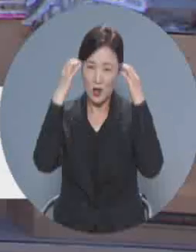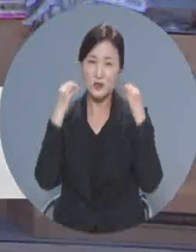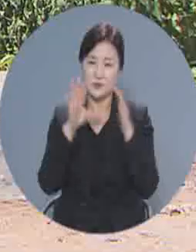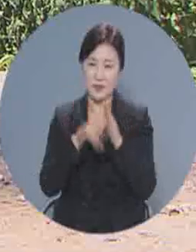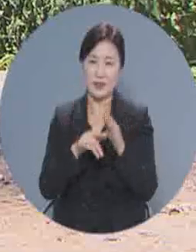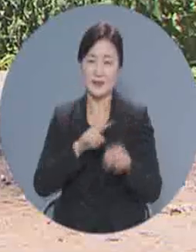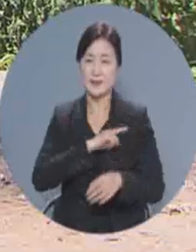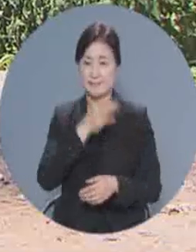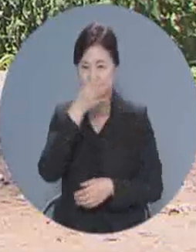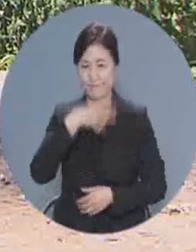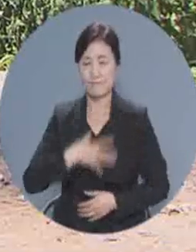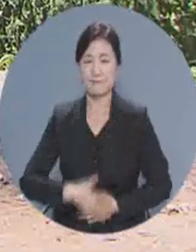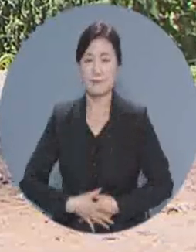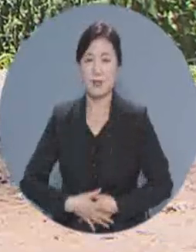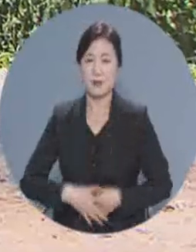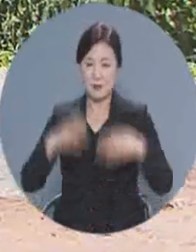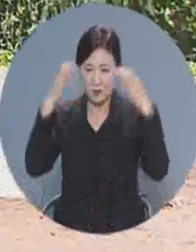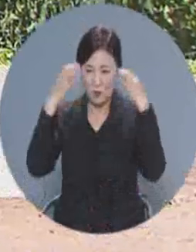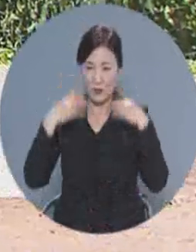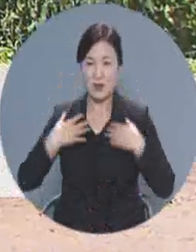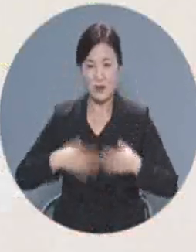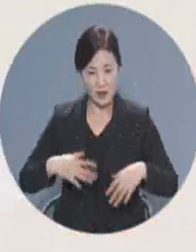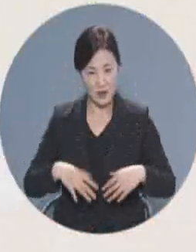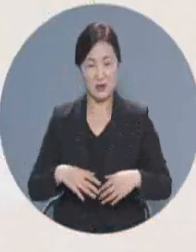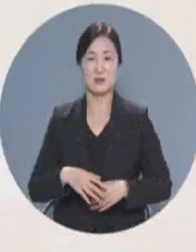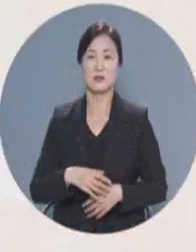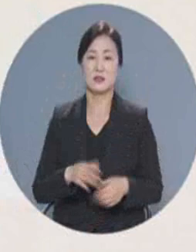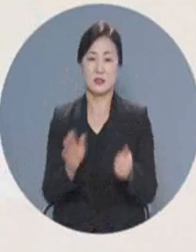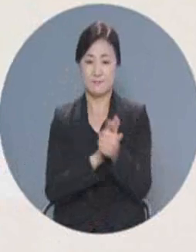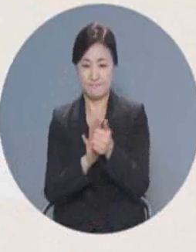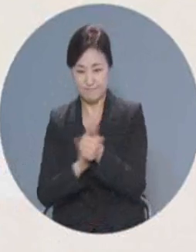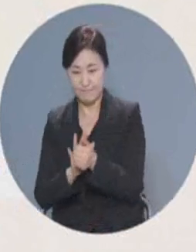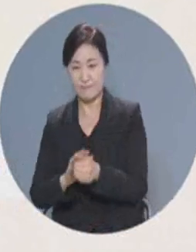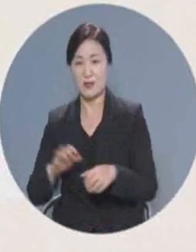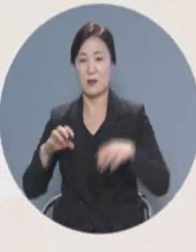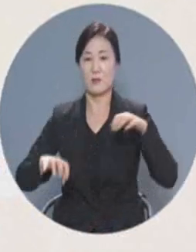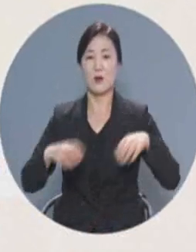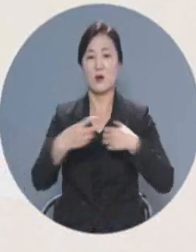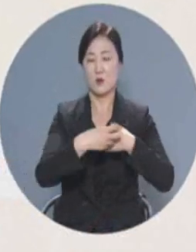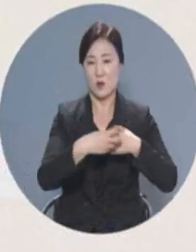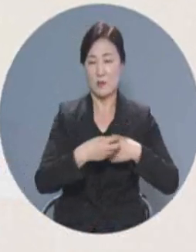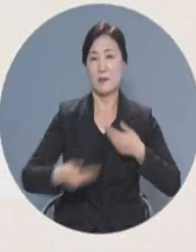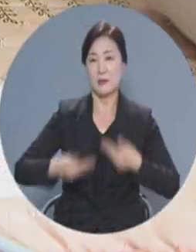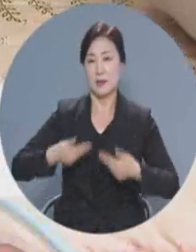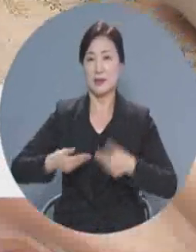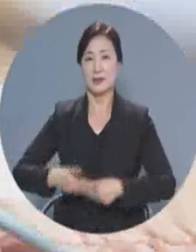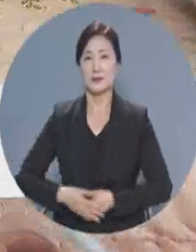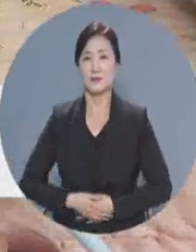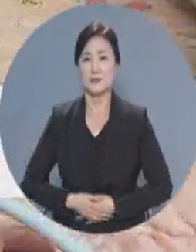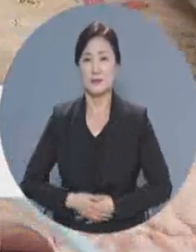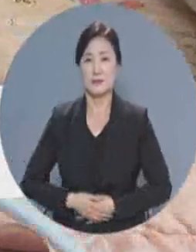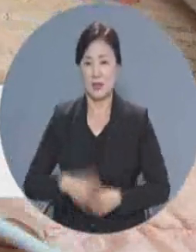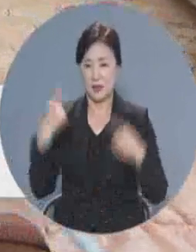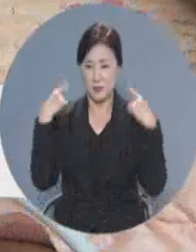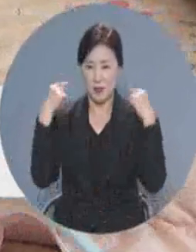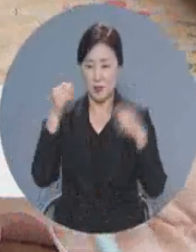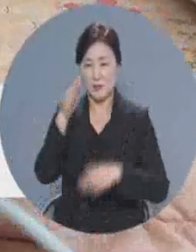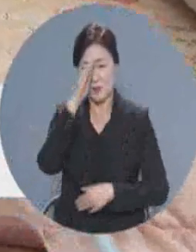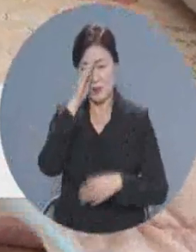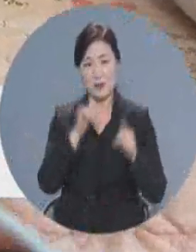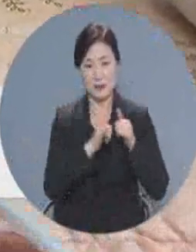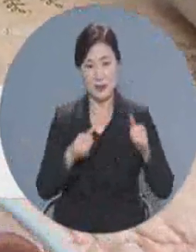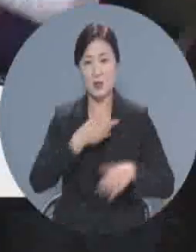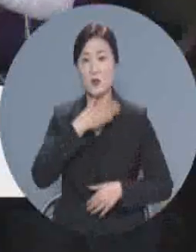않나. 더위에 취약한 이웃들을 챙기는 보건의료기관의 손길도 바빠지고 있습니다. 만성질환자나 노인의